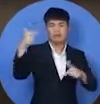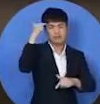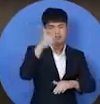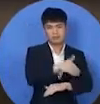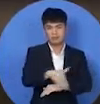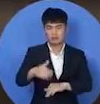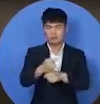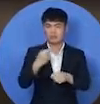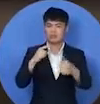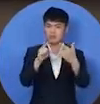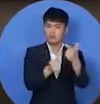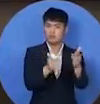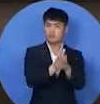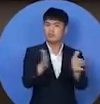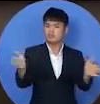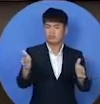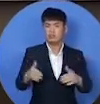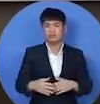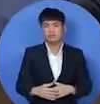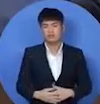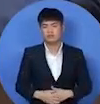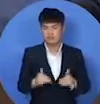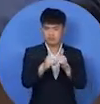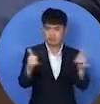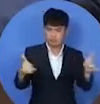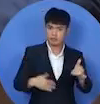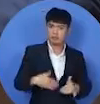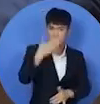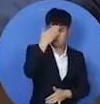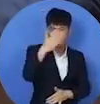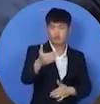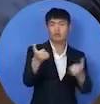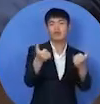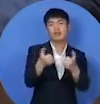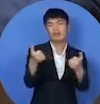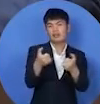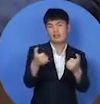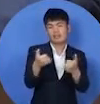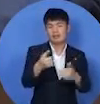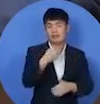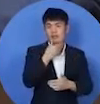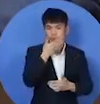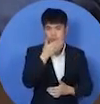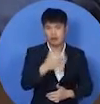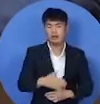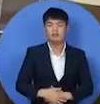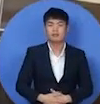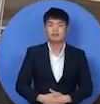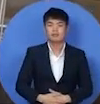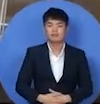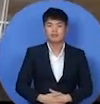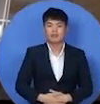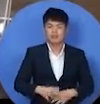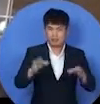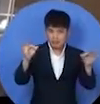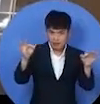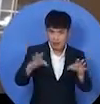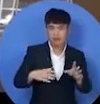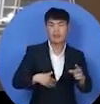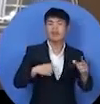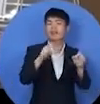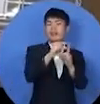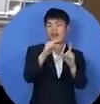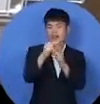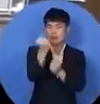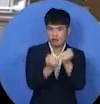지난해 6월에 도입된 마을세무사 제도는 시민들이 세무사들에게 무료로 세무상담을 받을 수 있는 제도인데요. 간단한